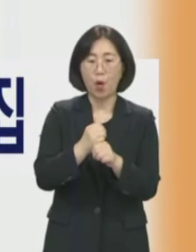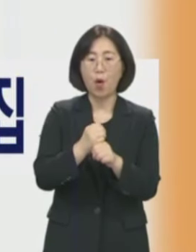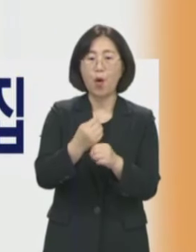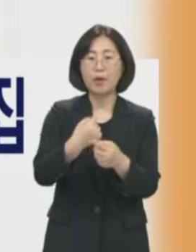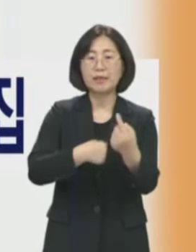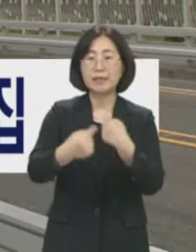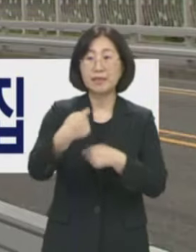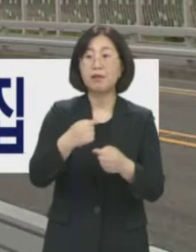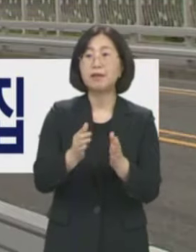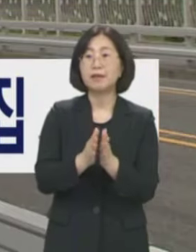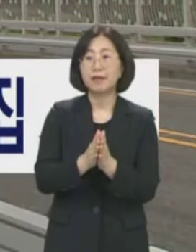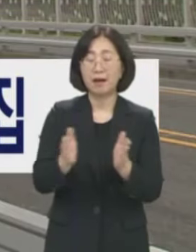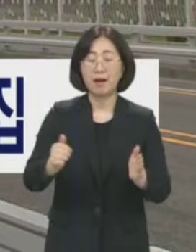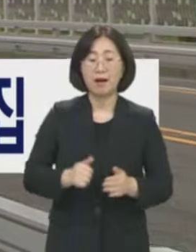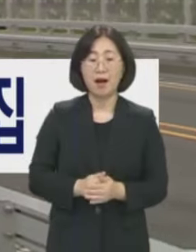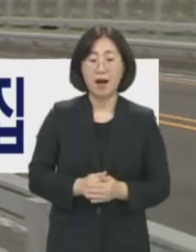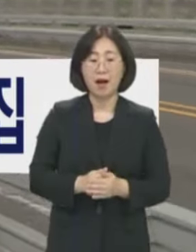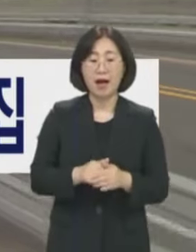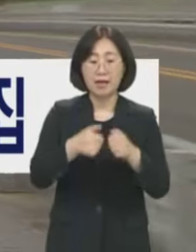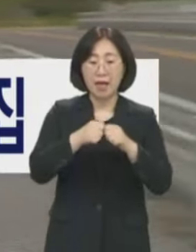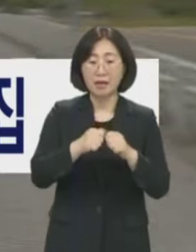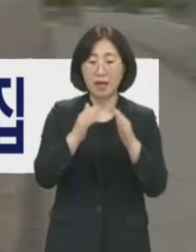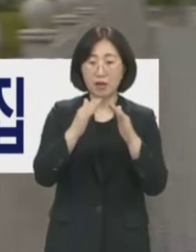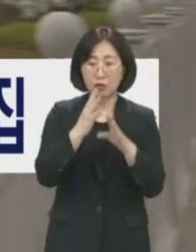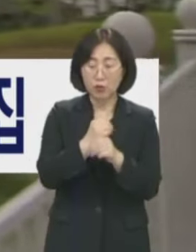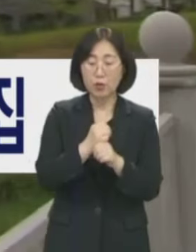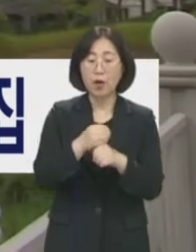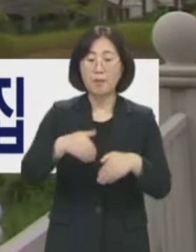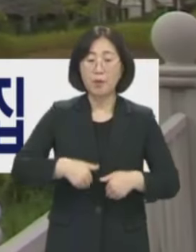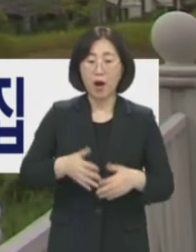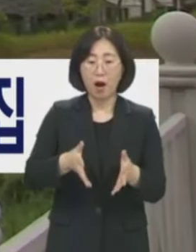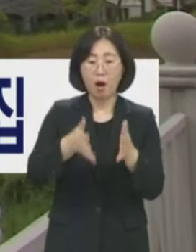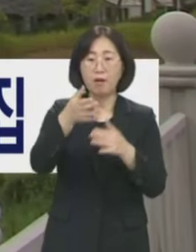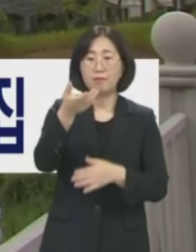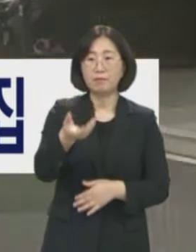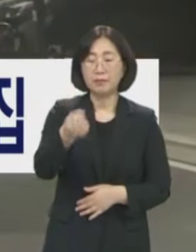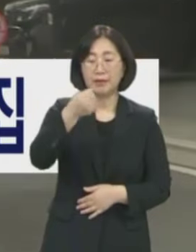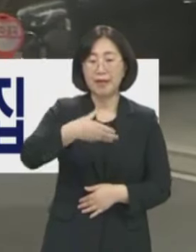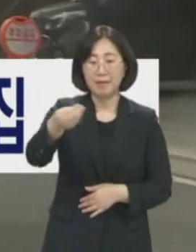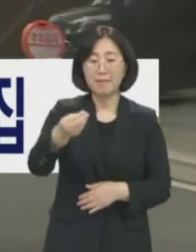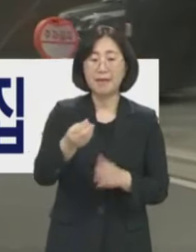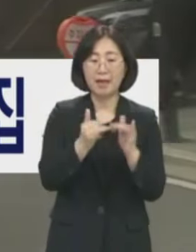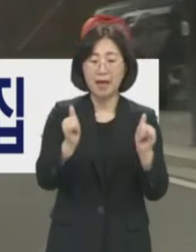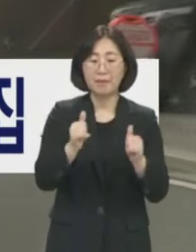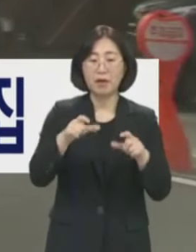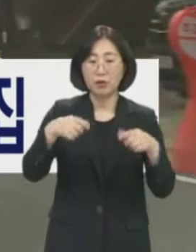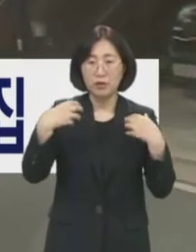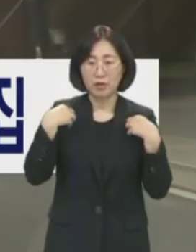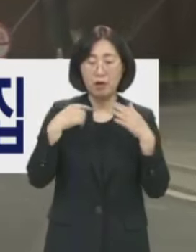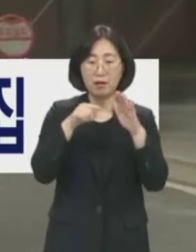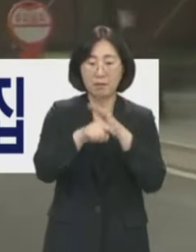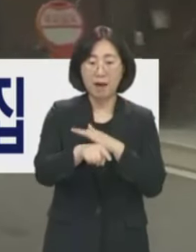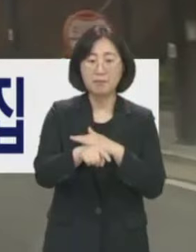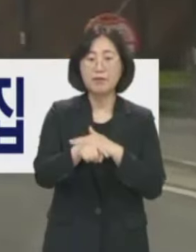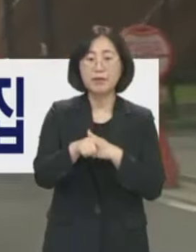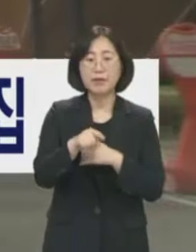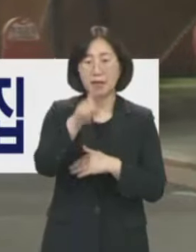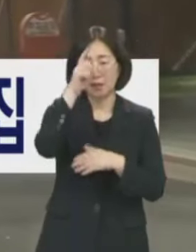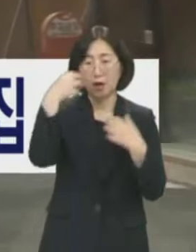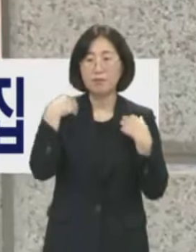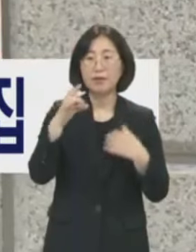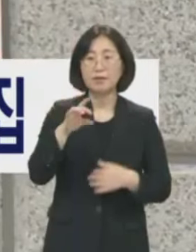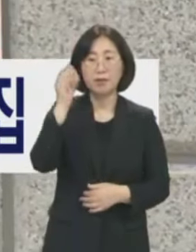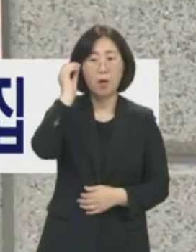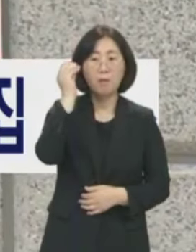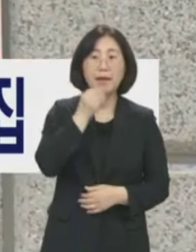기간을 운영합니다. 상세 주소가 필요한 건물의 소유자나 임차인은 관할 구청을 방문하거나 정부24 홈페이지를